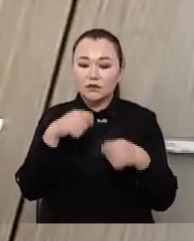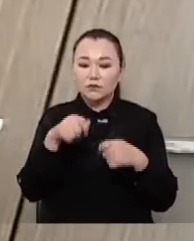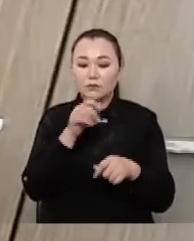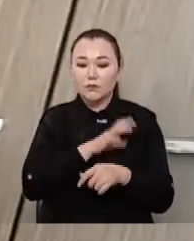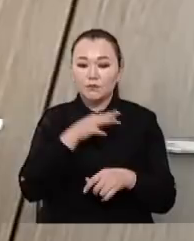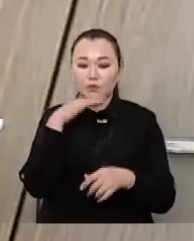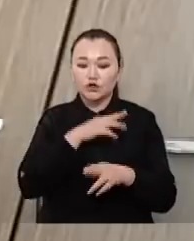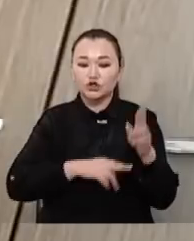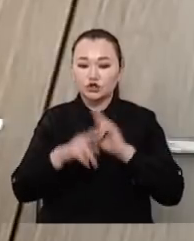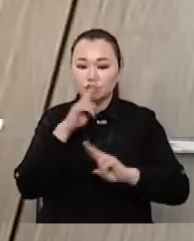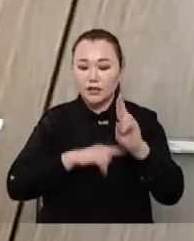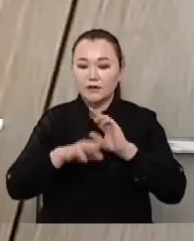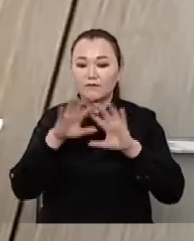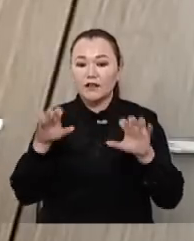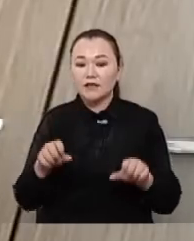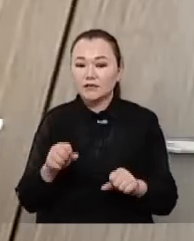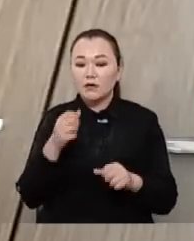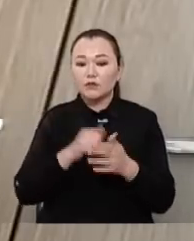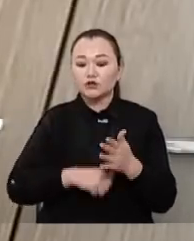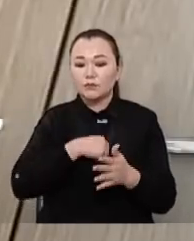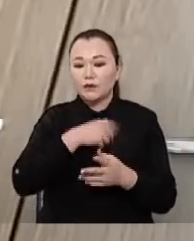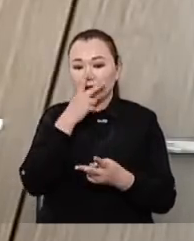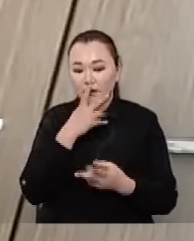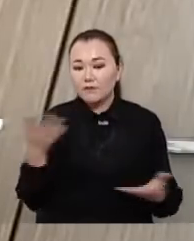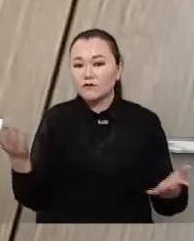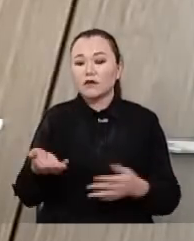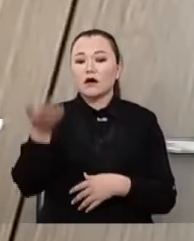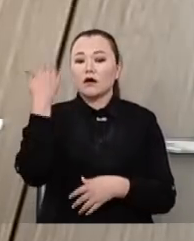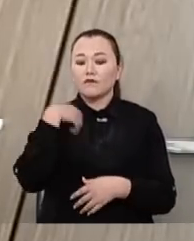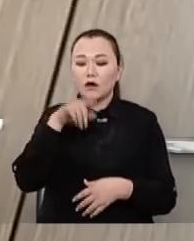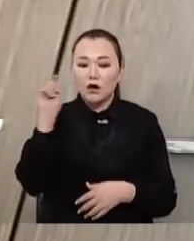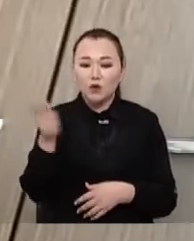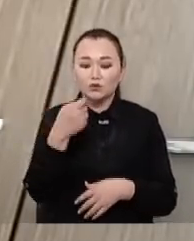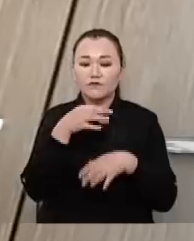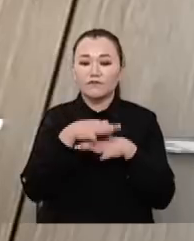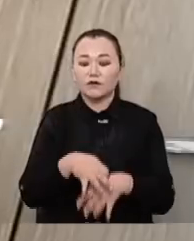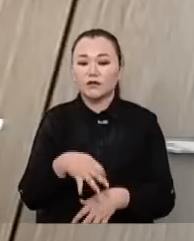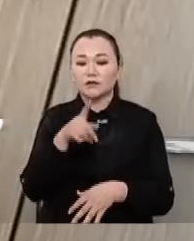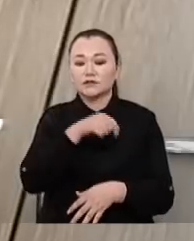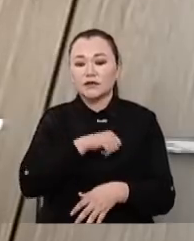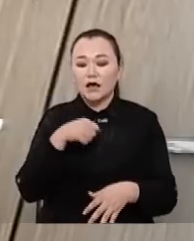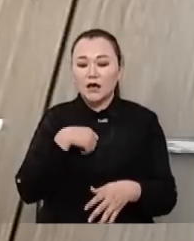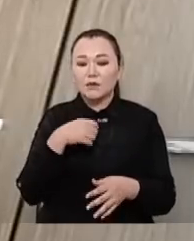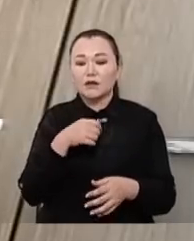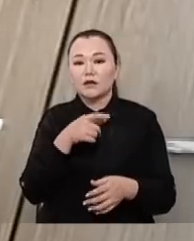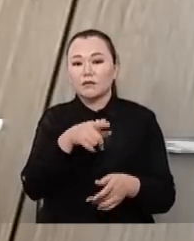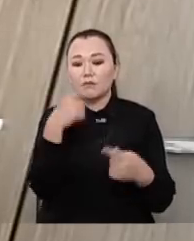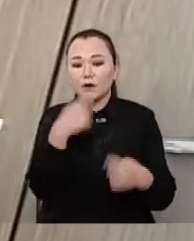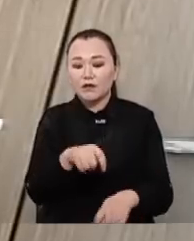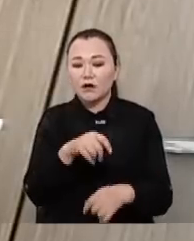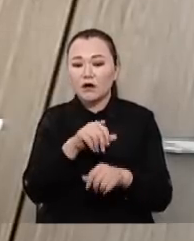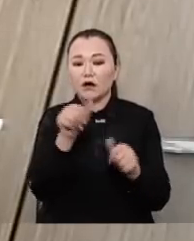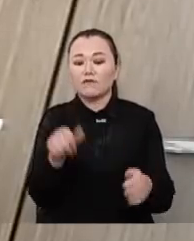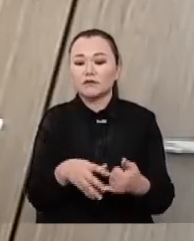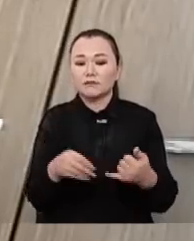деген шағымдар түседі кәсіпкерліктен, себебі біз көрген жоқпыз, оны алды да аукционды өткізіп, өзара мысалға жерді